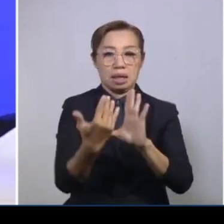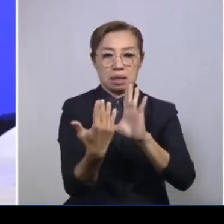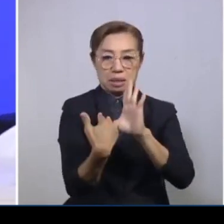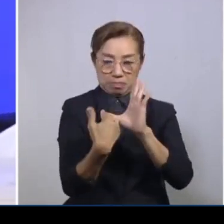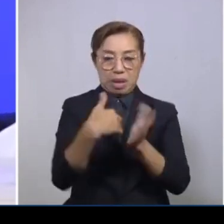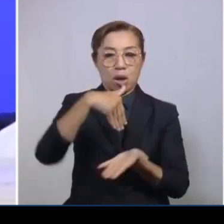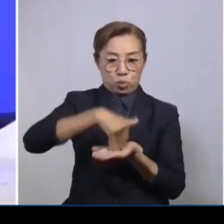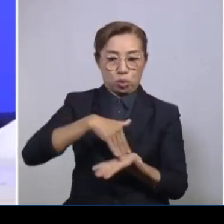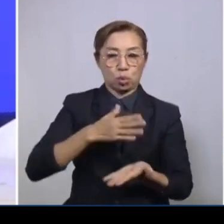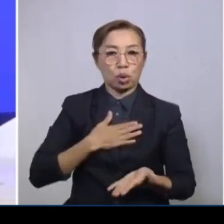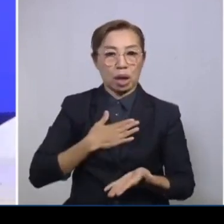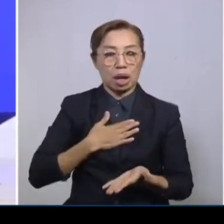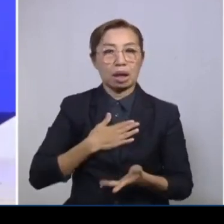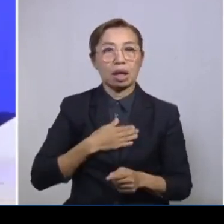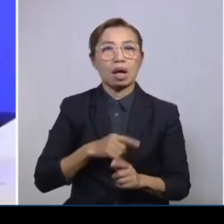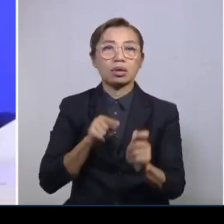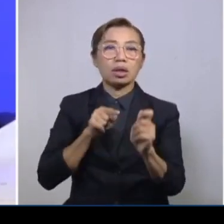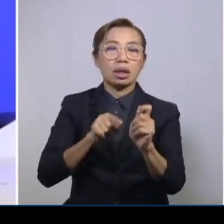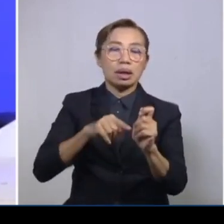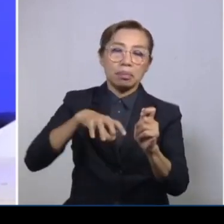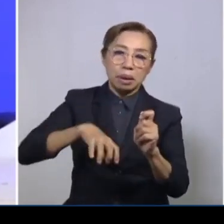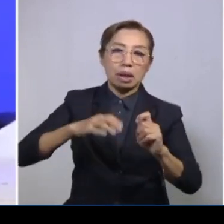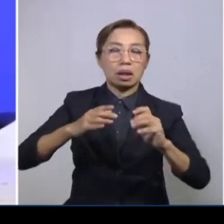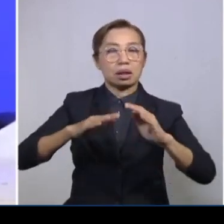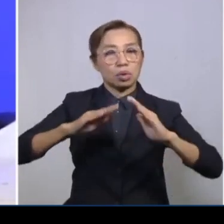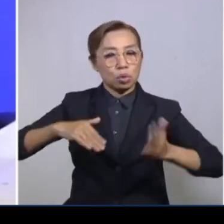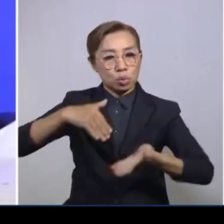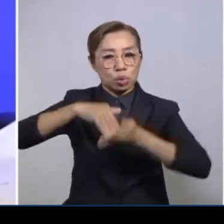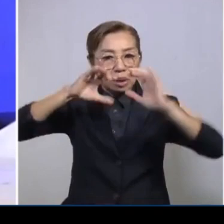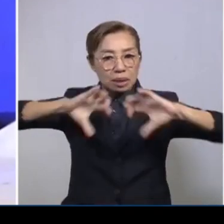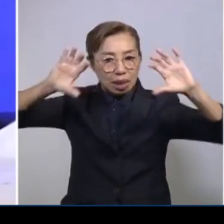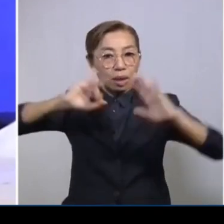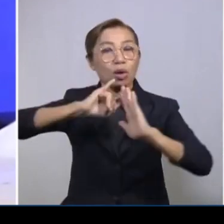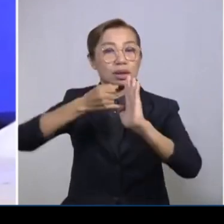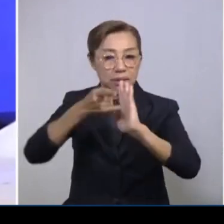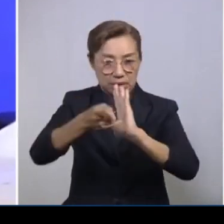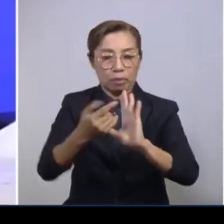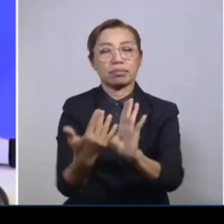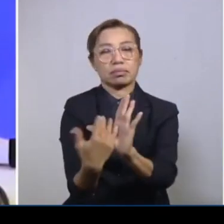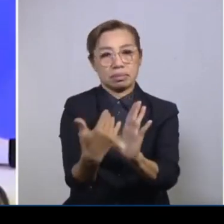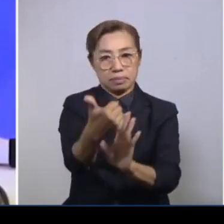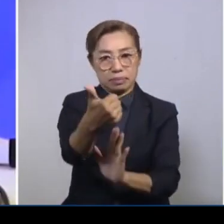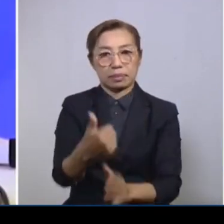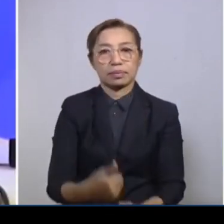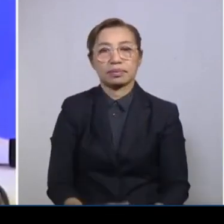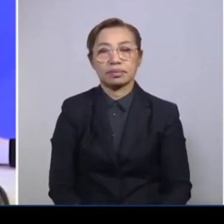รมณสารกลางจังหวัดทุกแห่งนะครับ